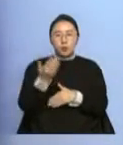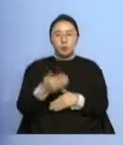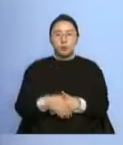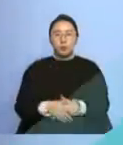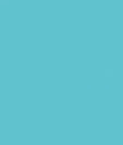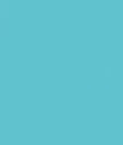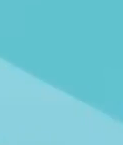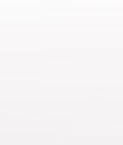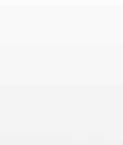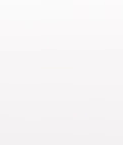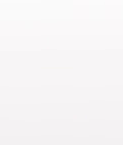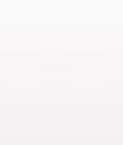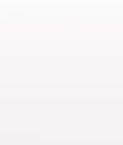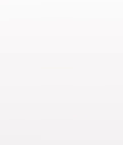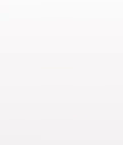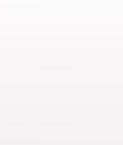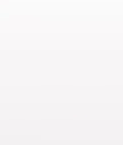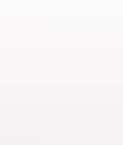됩니다